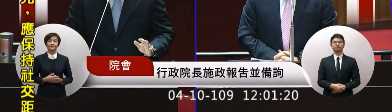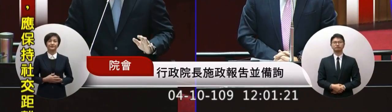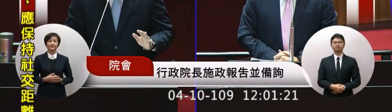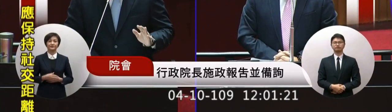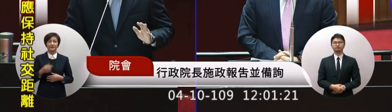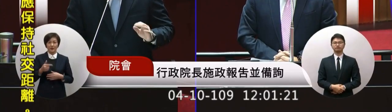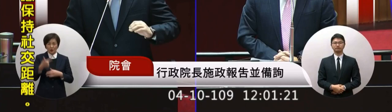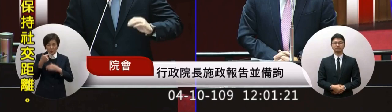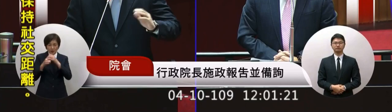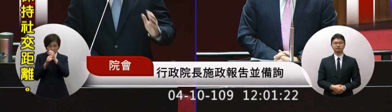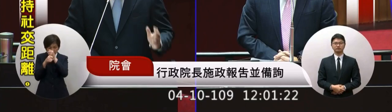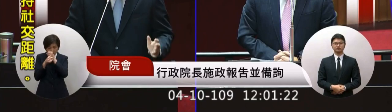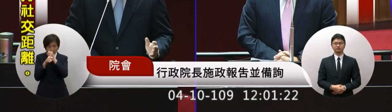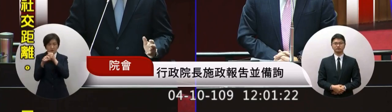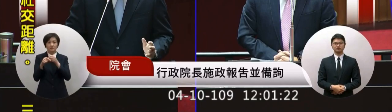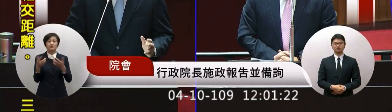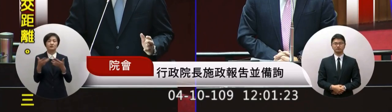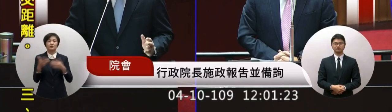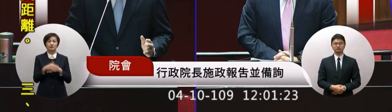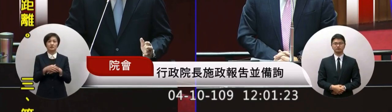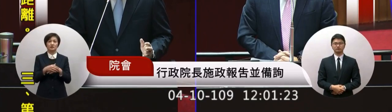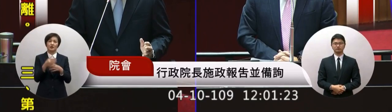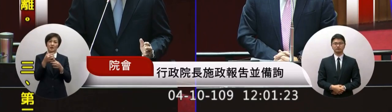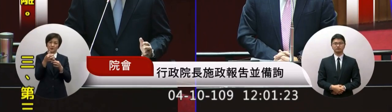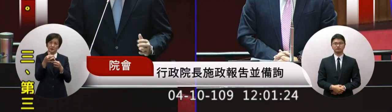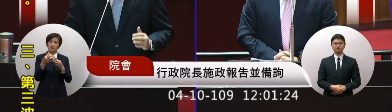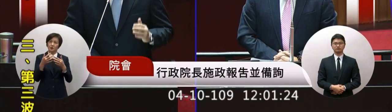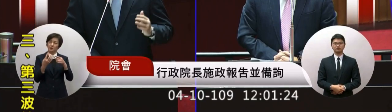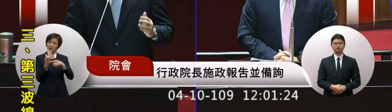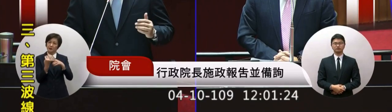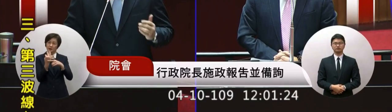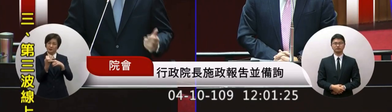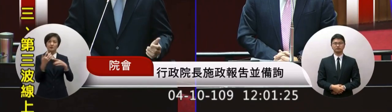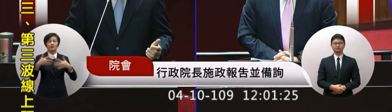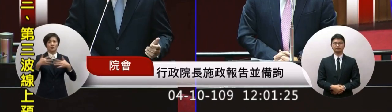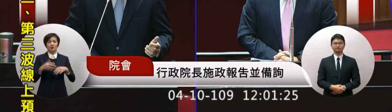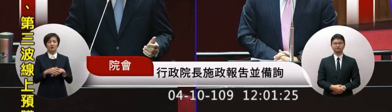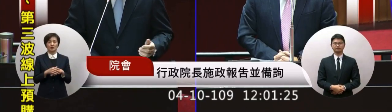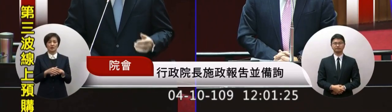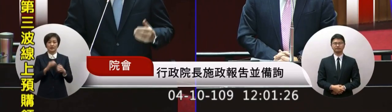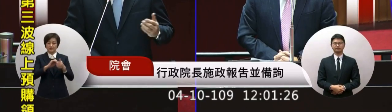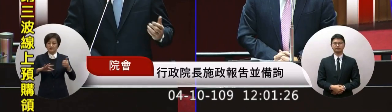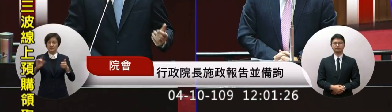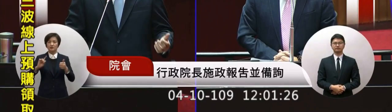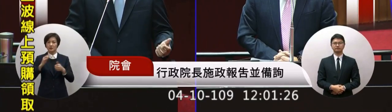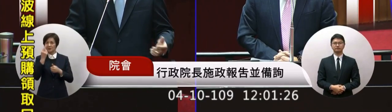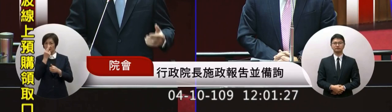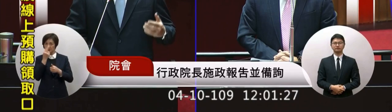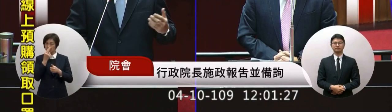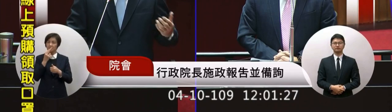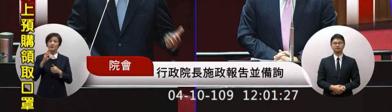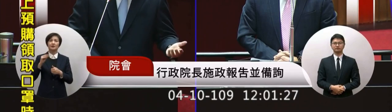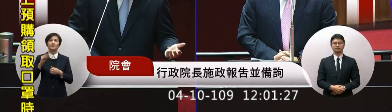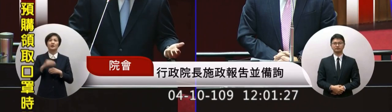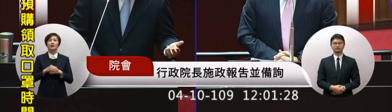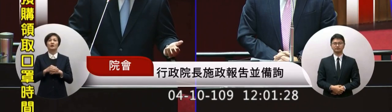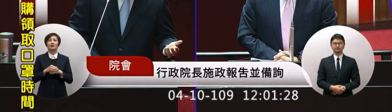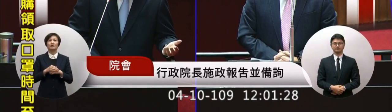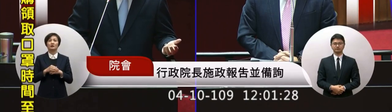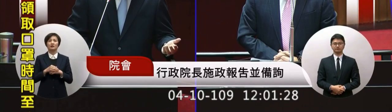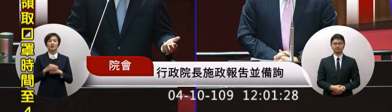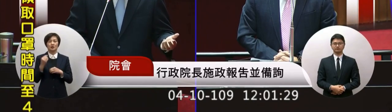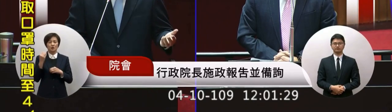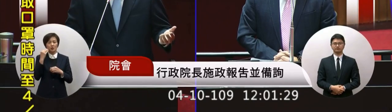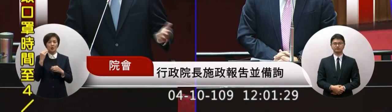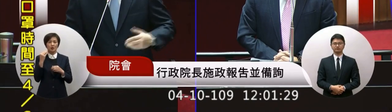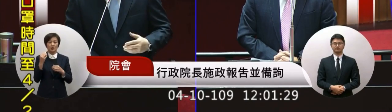快筛当然就会有它的准确度的问题，会不会造成另外一种风险？快筛好像是阴